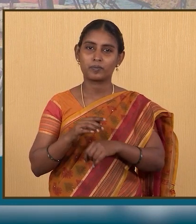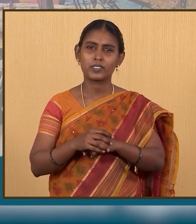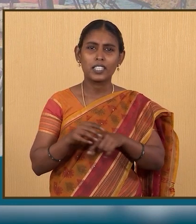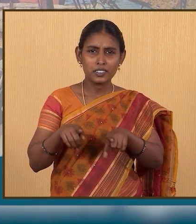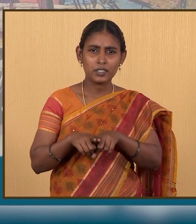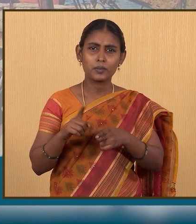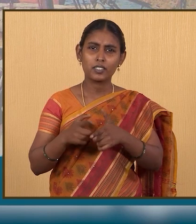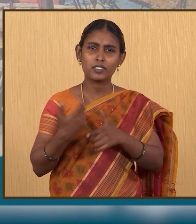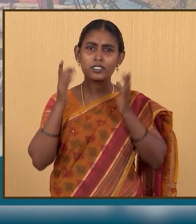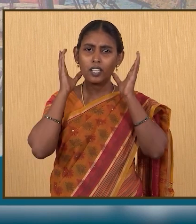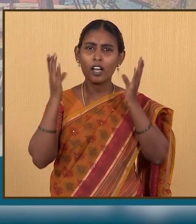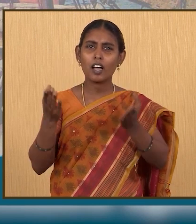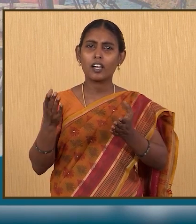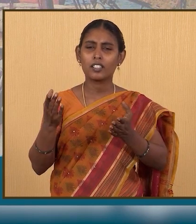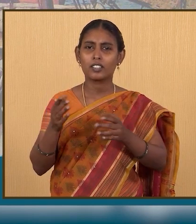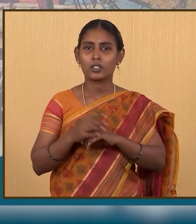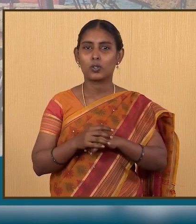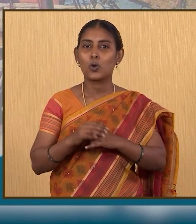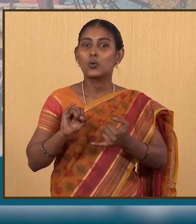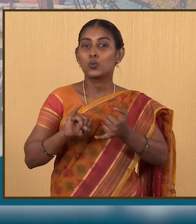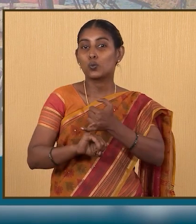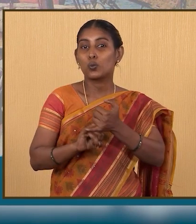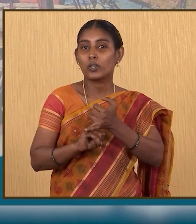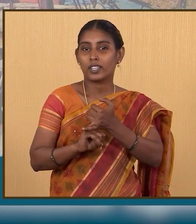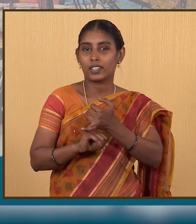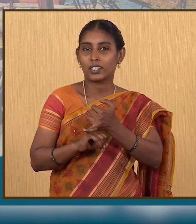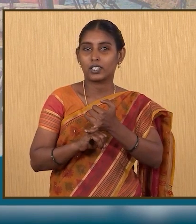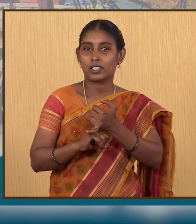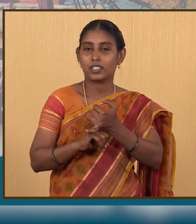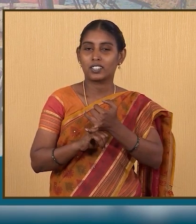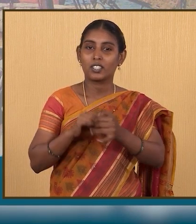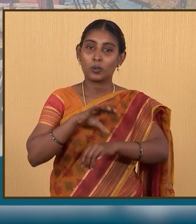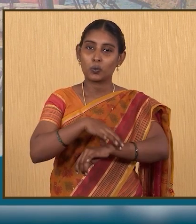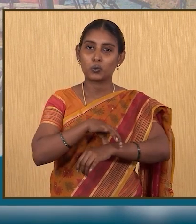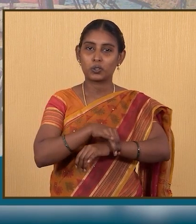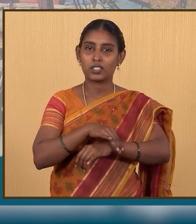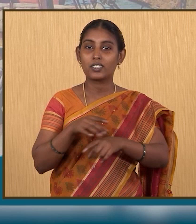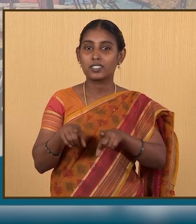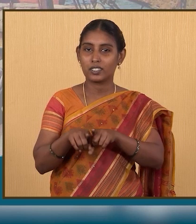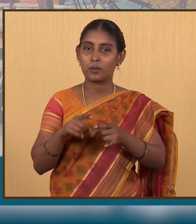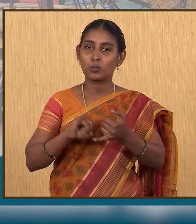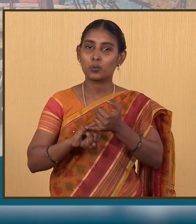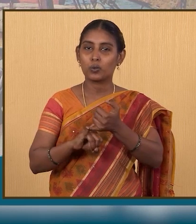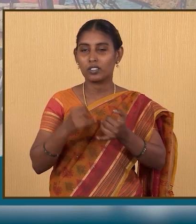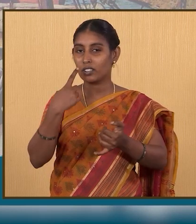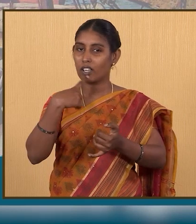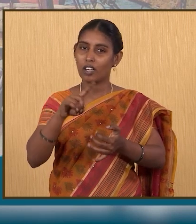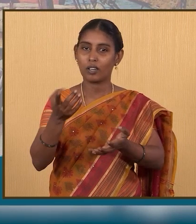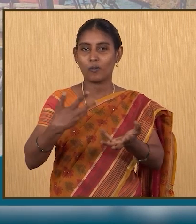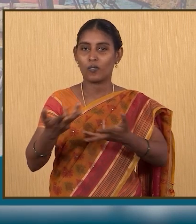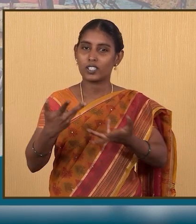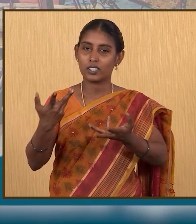உடனே ஜஹாங்கீர் என்ன சொல்கிறாருன்னா, நீங்கள் சூரத்தில் வணிகத்தலம் அமைச்சிக்கலாம் அப்படின்னு அனுமதி